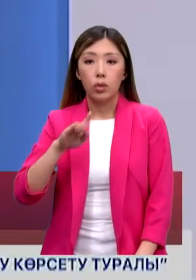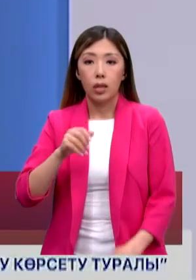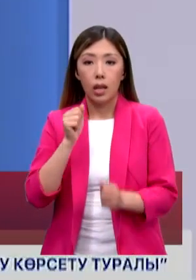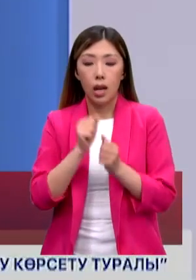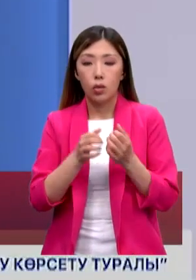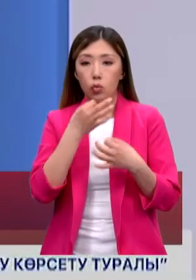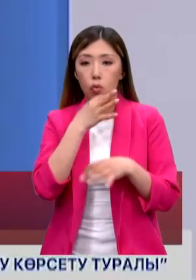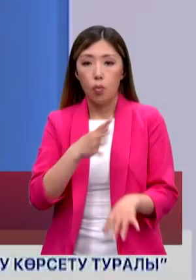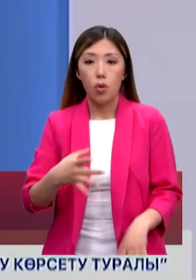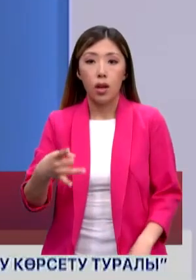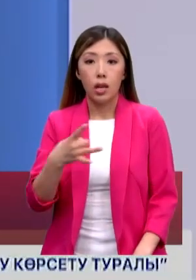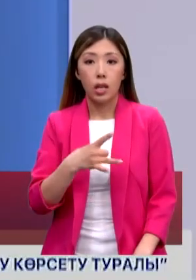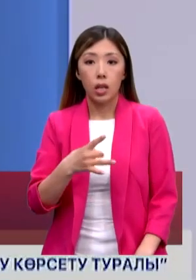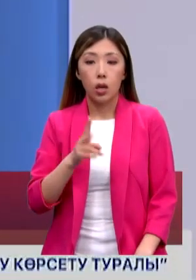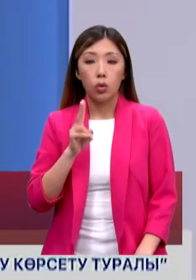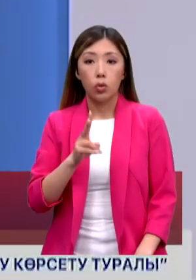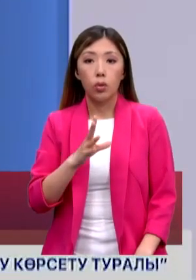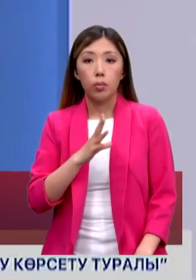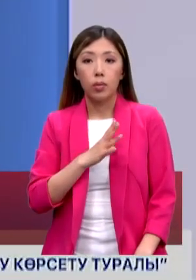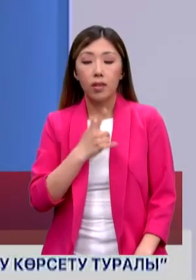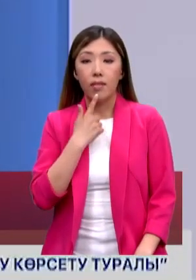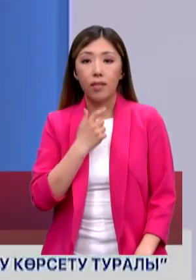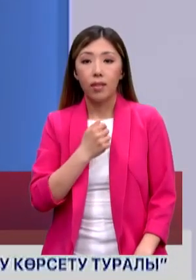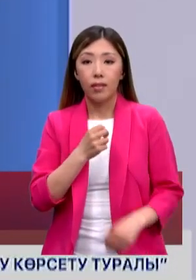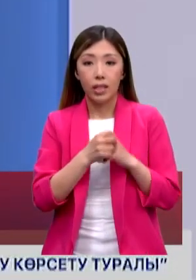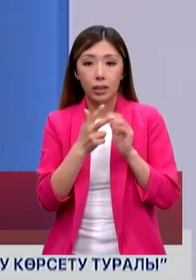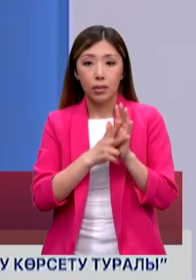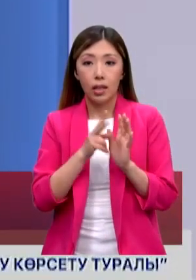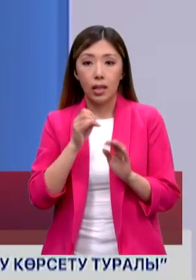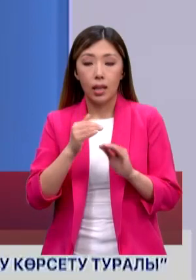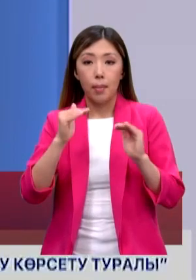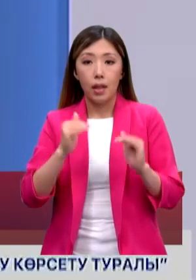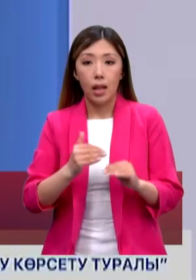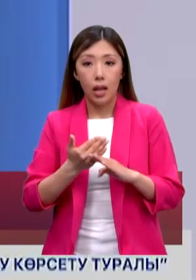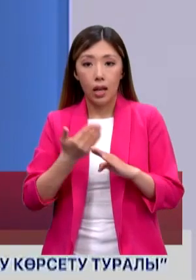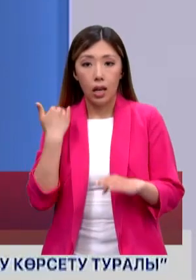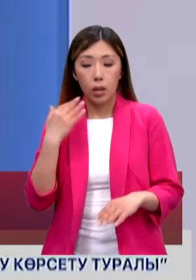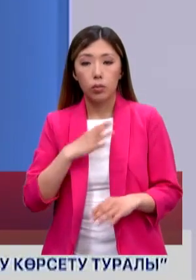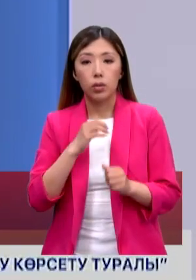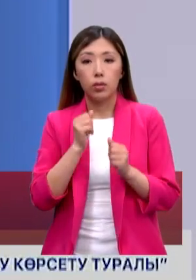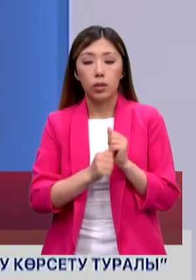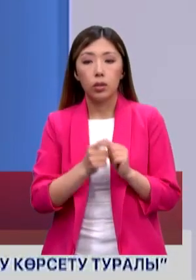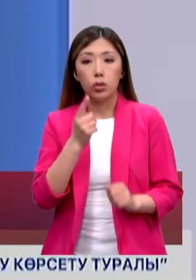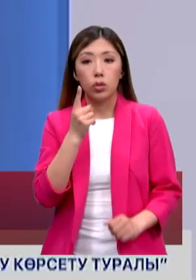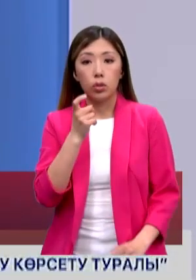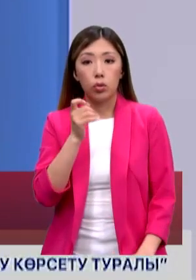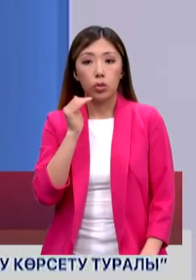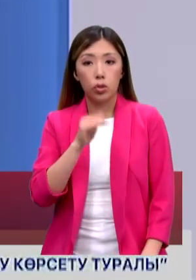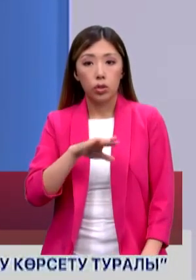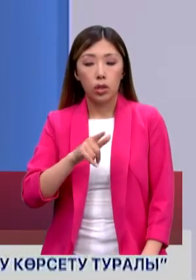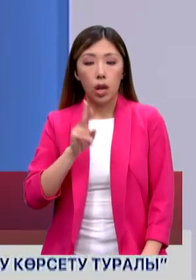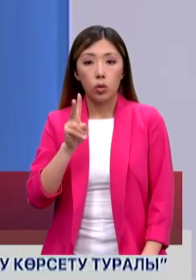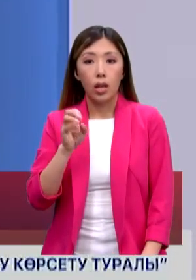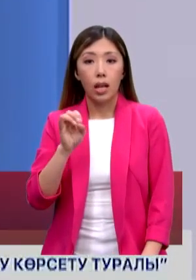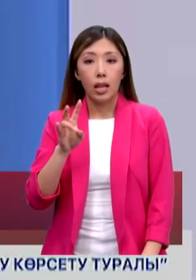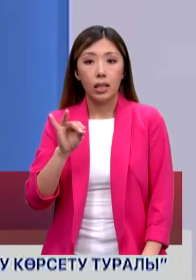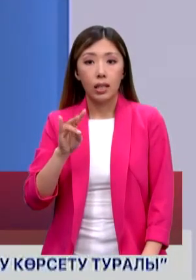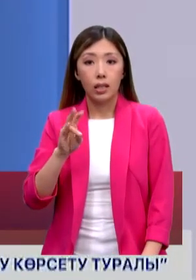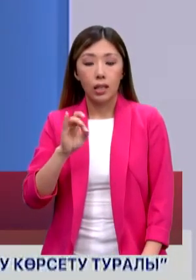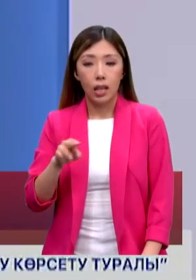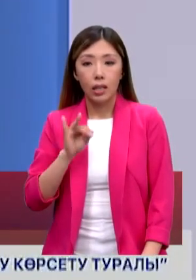регионах. Несовершеннолетним в бывшем концлагере предусмотрено не менее 100 тысяч тенге. Жителям блокадного Ленинграда и вдовам